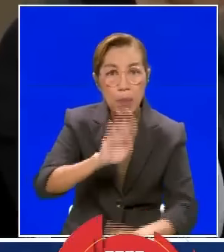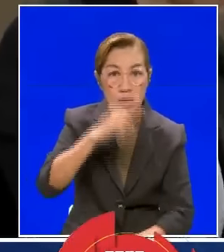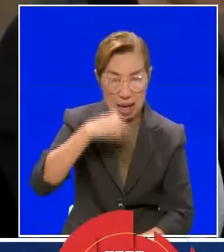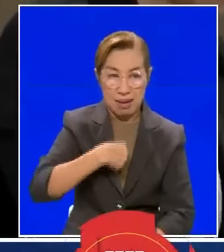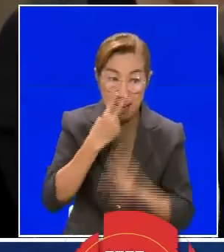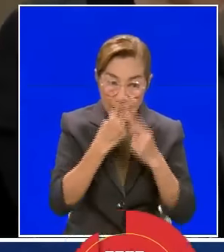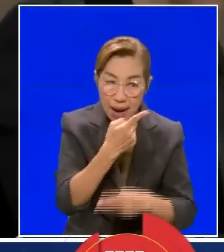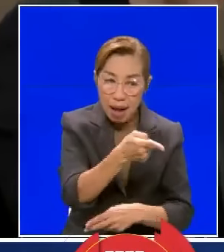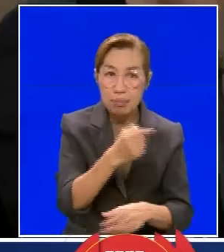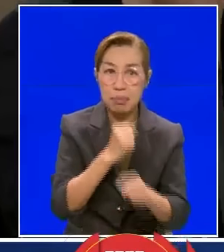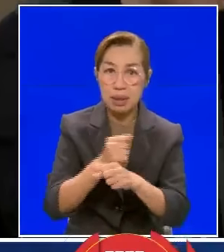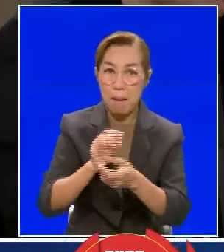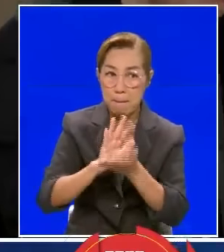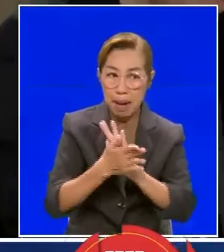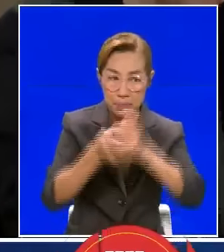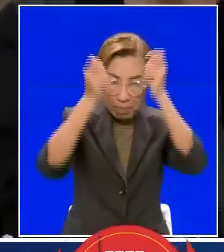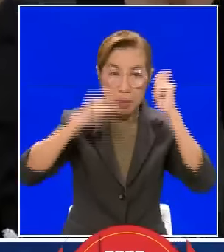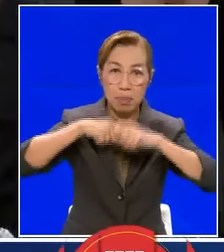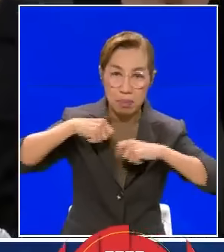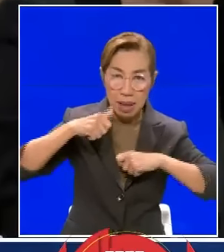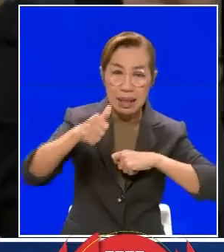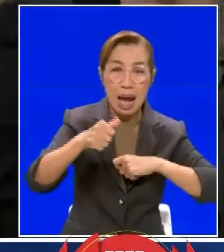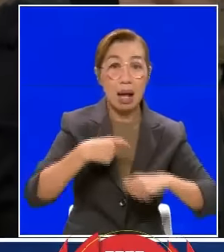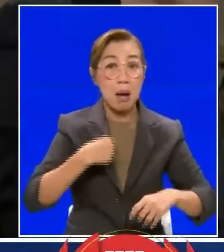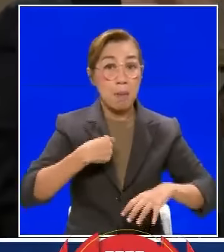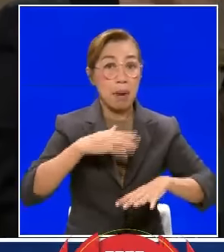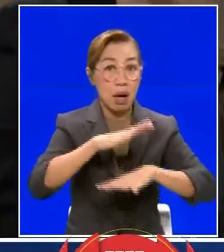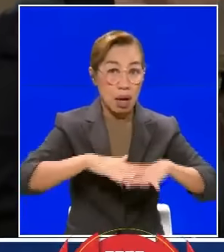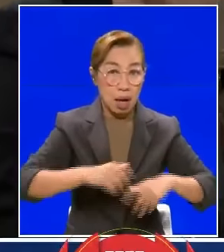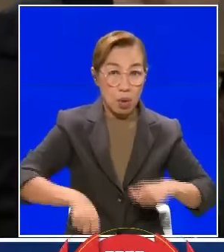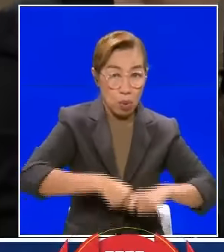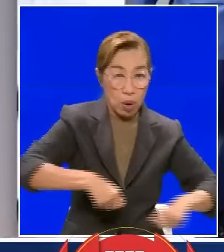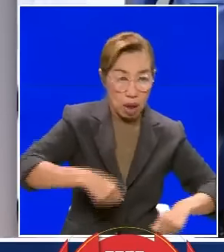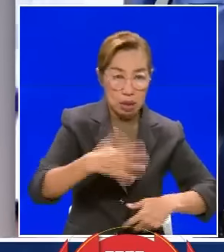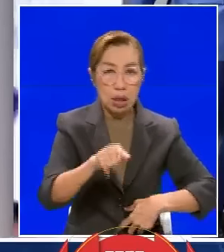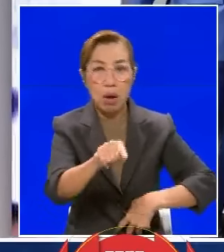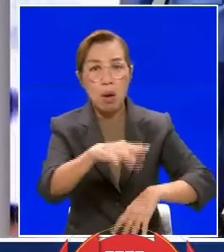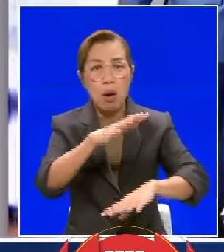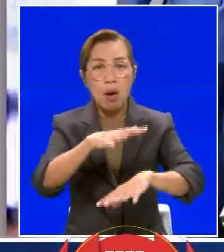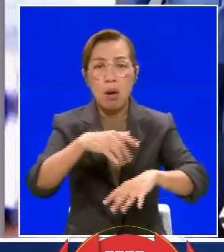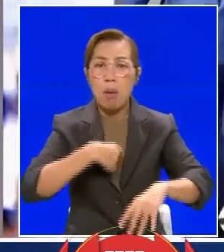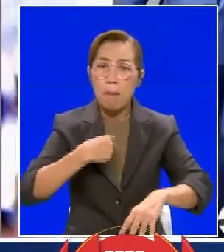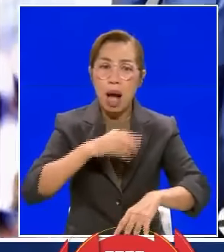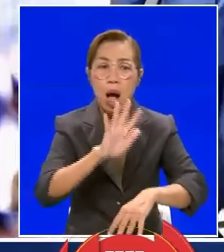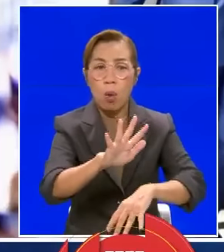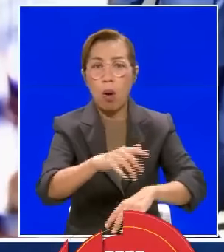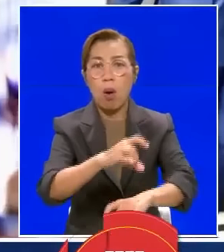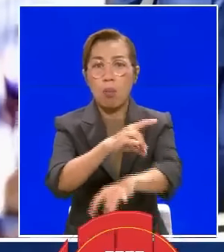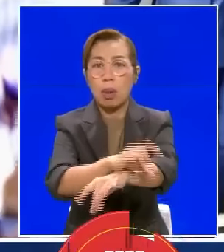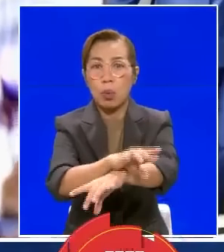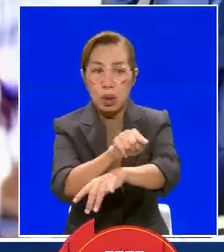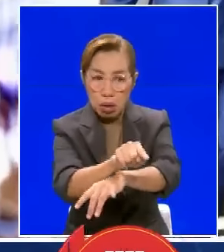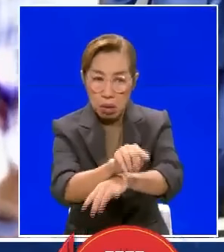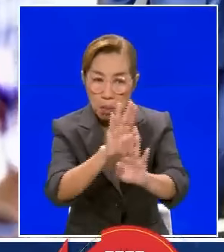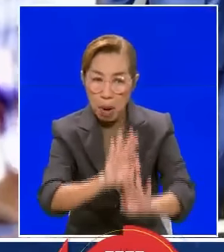ทำเป็นผ้ามันคอได้คราวนี้นอกเหนือจากผ้าเขามาแล้วเนี่ยเราจะเห็นผ้าลายยางผ้าที่แบบเป็นภูมิปัญญาของคนไทยเนี่ย